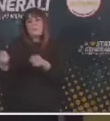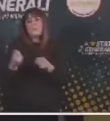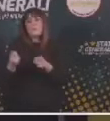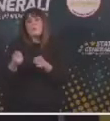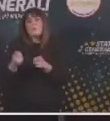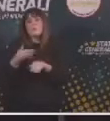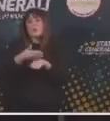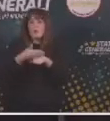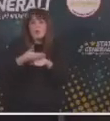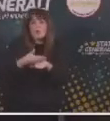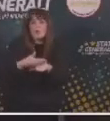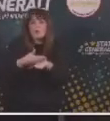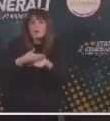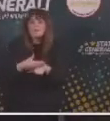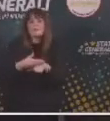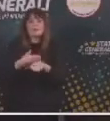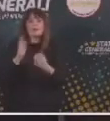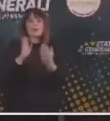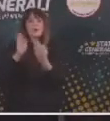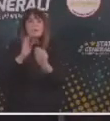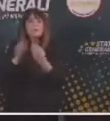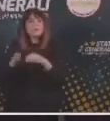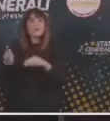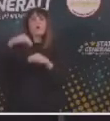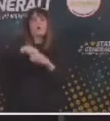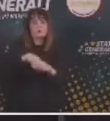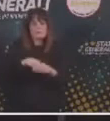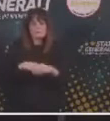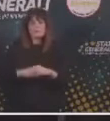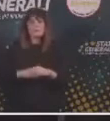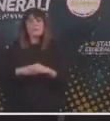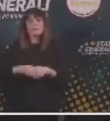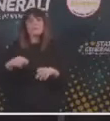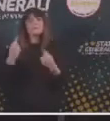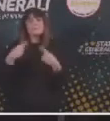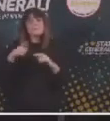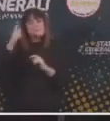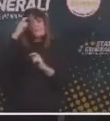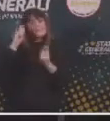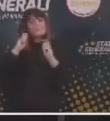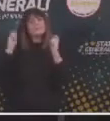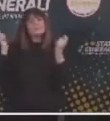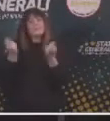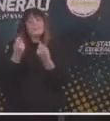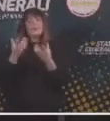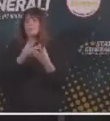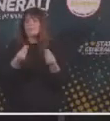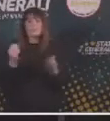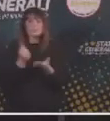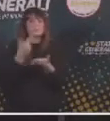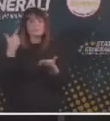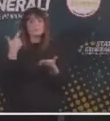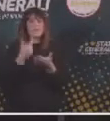confronto di coinvolgimento e sono stati generali che sono molto importanti perché